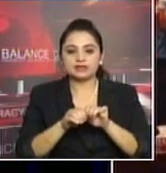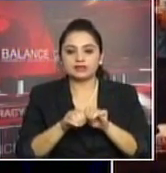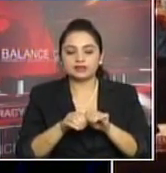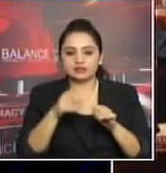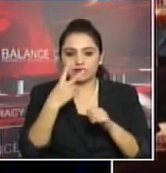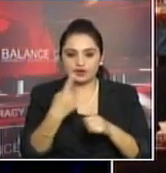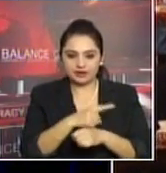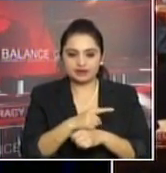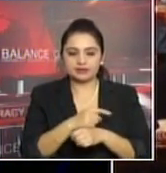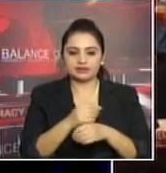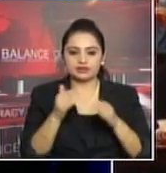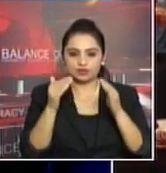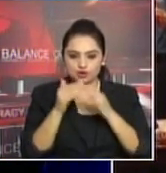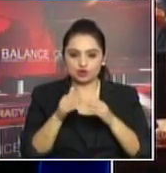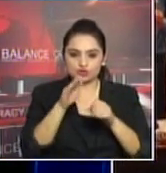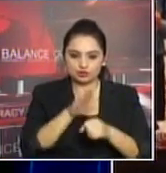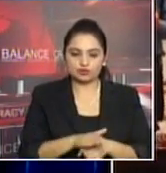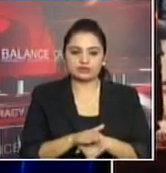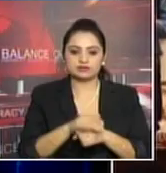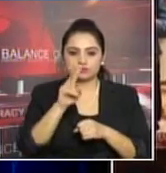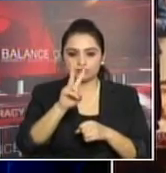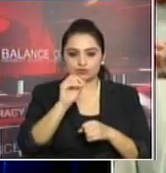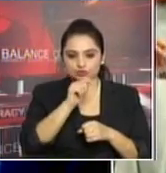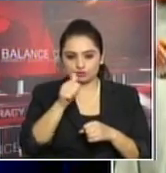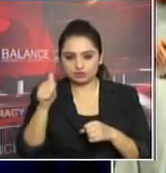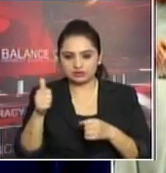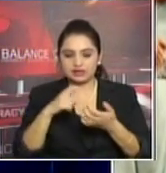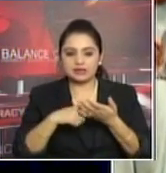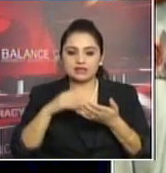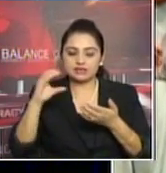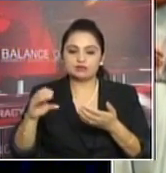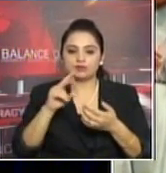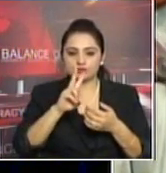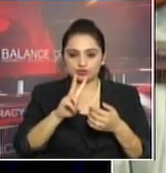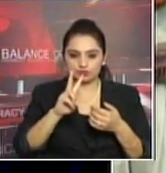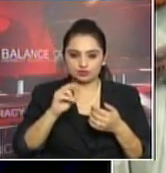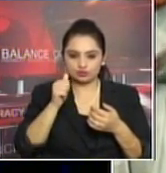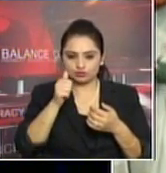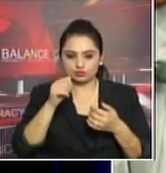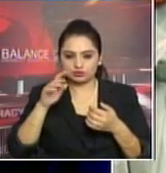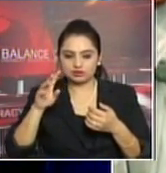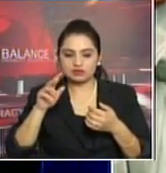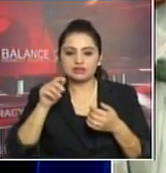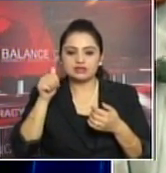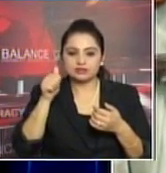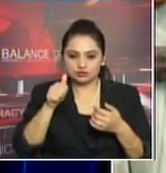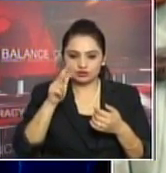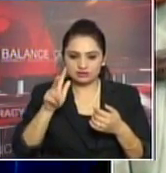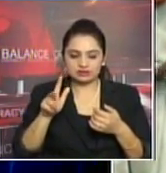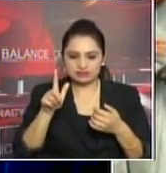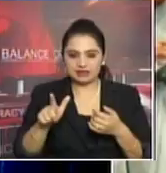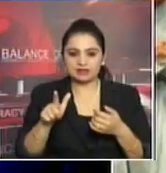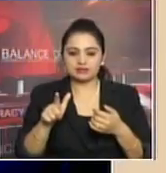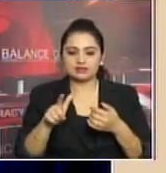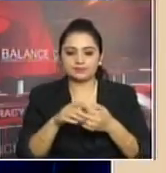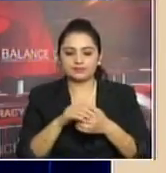घरेलु हिंसा कसुर र सजाय ऐन 2066 र नियमावली 2067, महिला तथा बालबालिकाको बेचबिखन तथा ओसार पसार